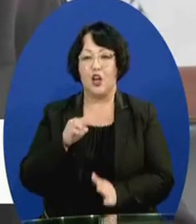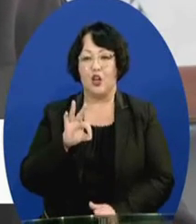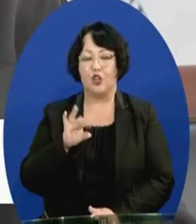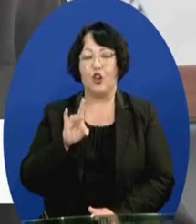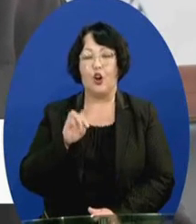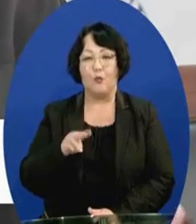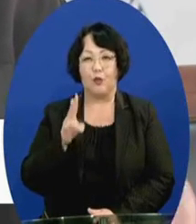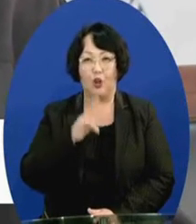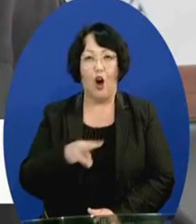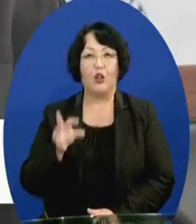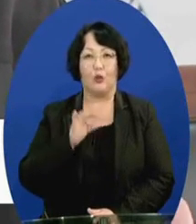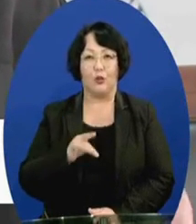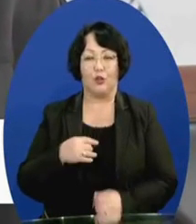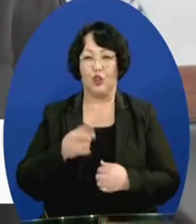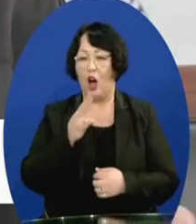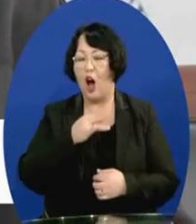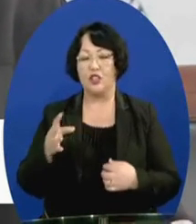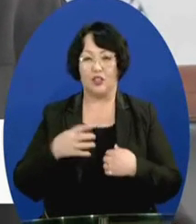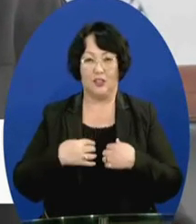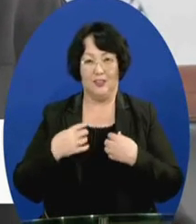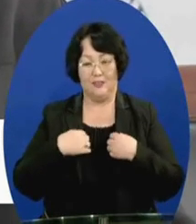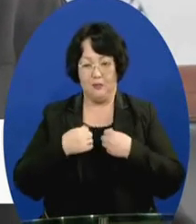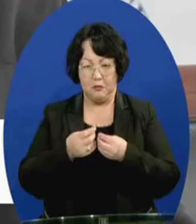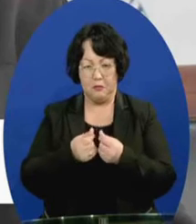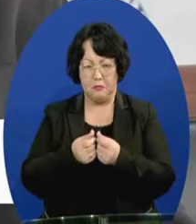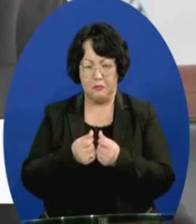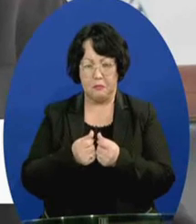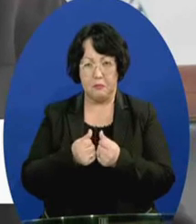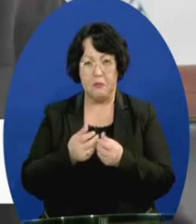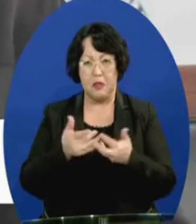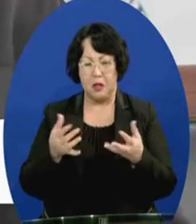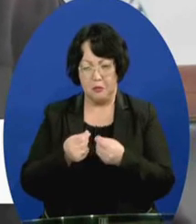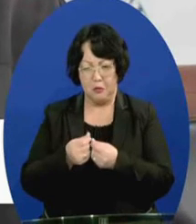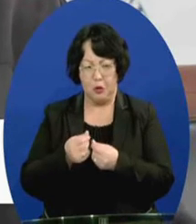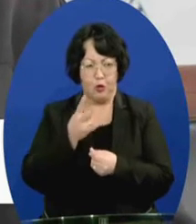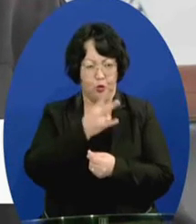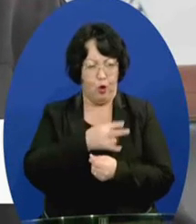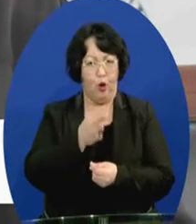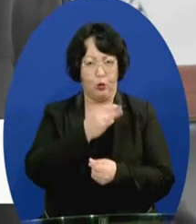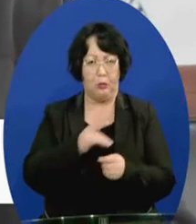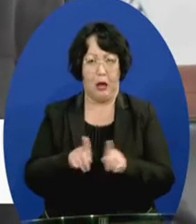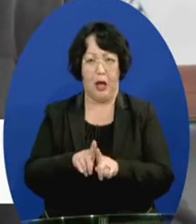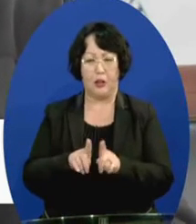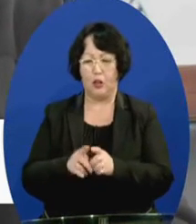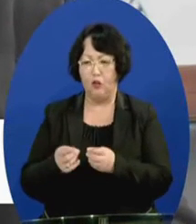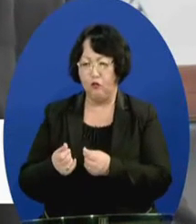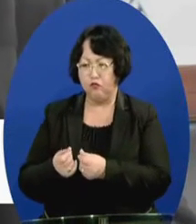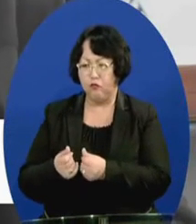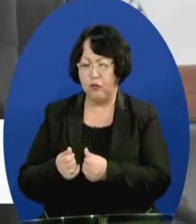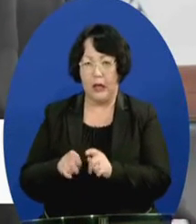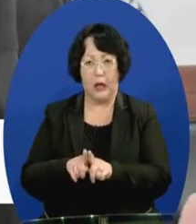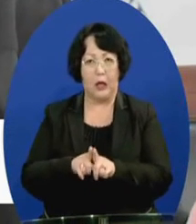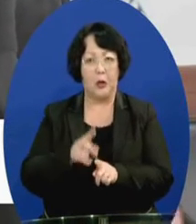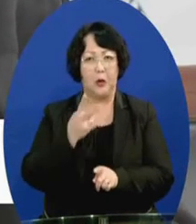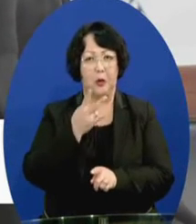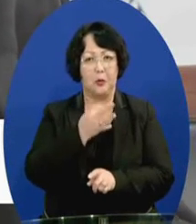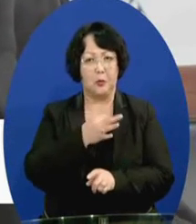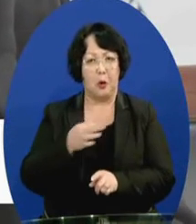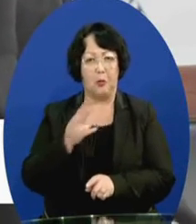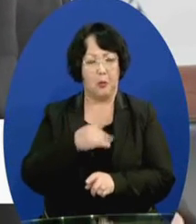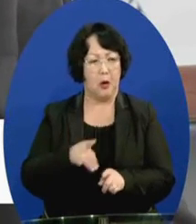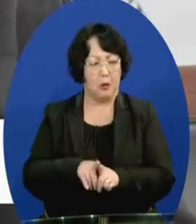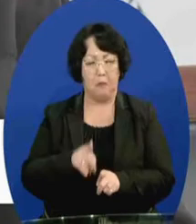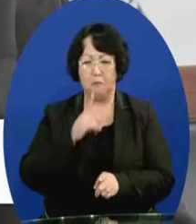явсан. Жишээ нь торомны ноосон бүтээгдэхүүнийг тэд барьж үзээд ер ноолуураас дутхааргүй зөөлөн гэдгийг мэдэрсэн юм. Торомны ноосон